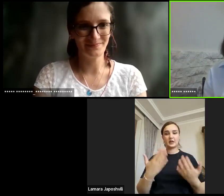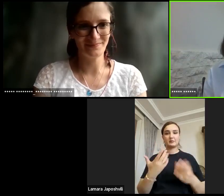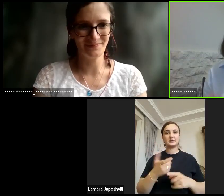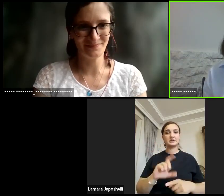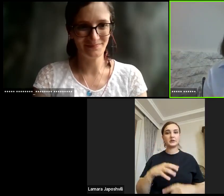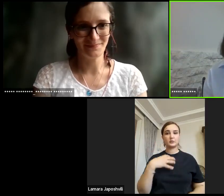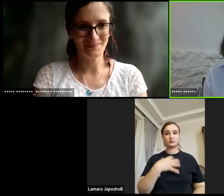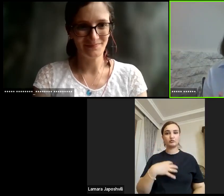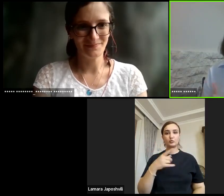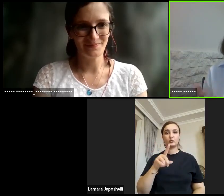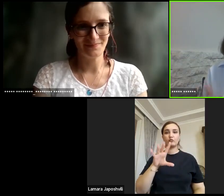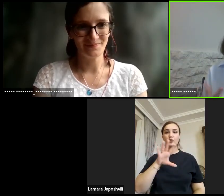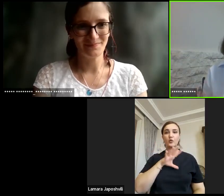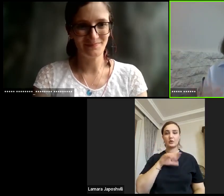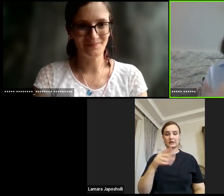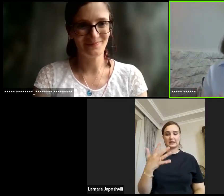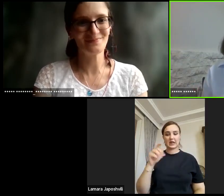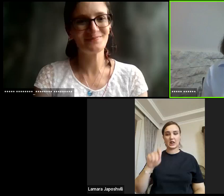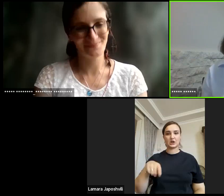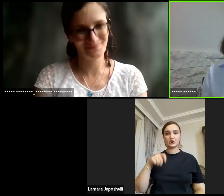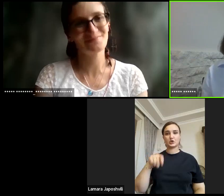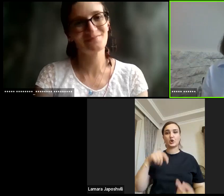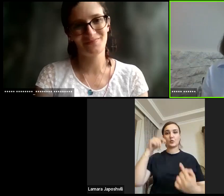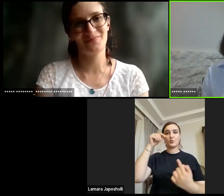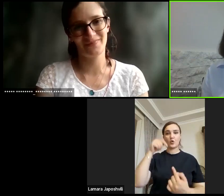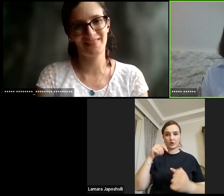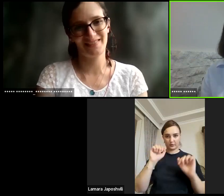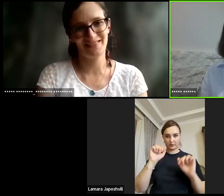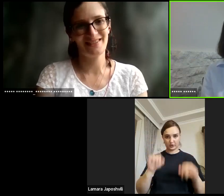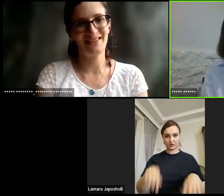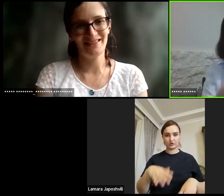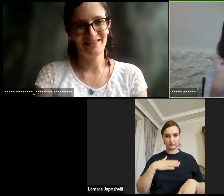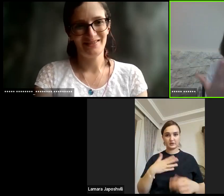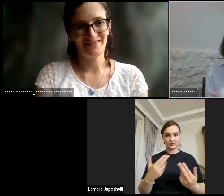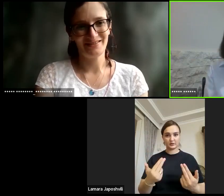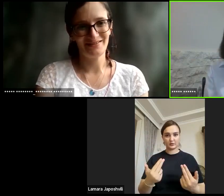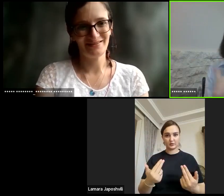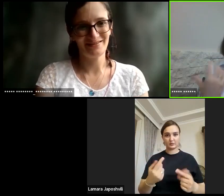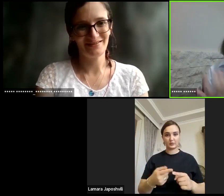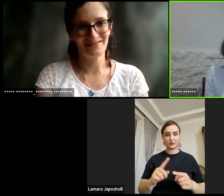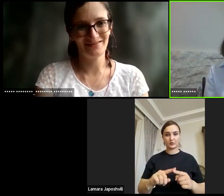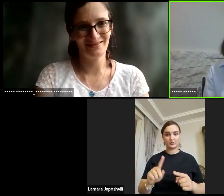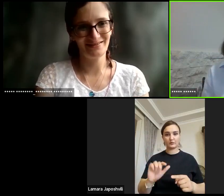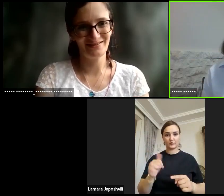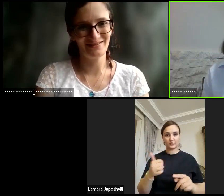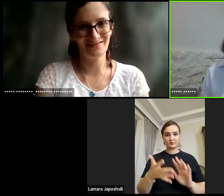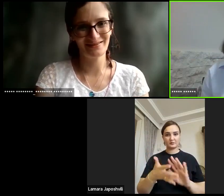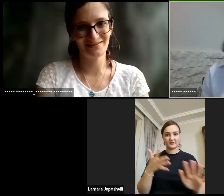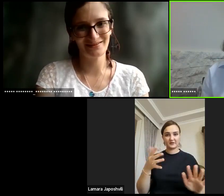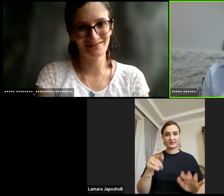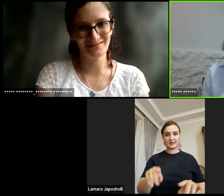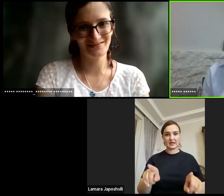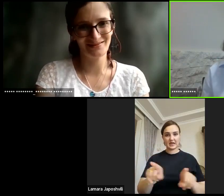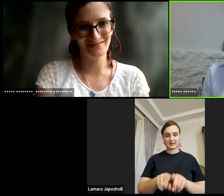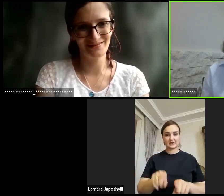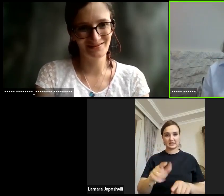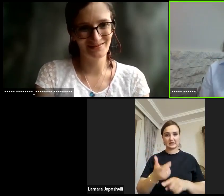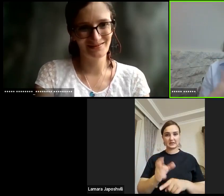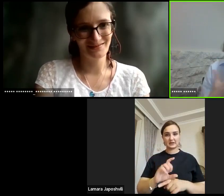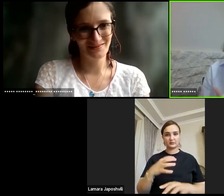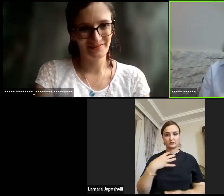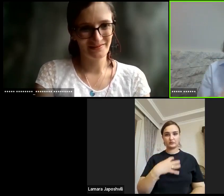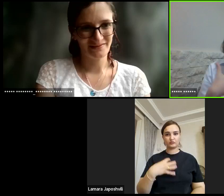რომ გქონდეს ისეთი ხელჯოხი, რომლის მორგებაც შეიძლება ჩვენს ზომებზე ხომ ასეა, იმიტომ რომ როგორც მივხვდით, ესე ცალსახად მოგად ძალიან მნიშვნელოვანია,